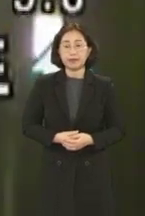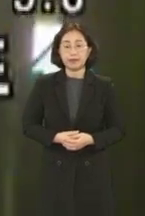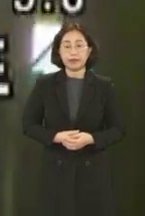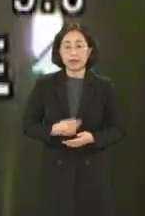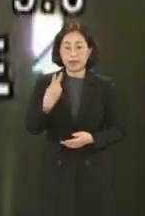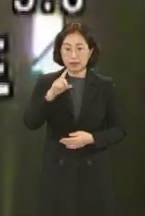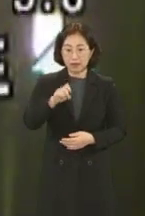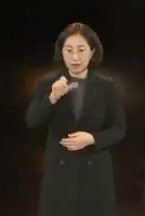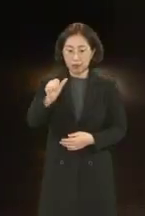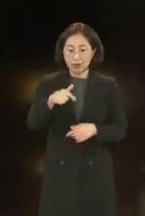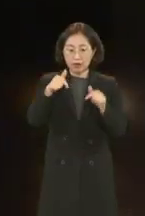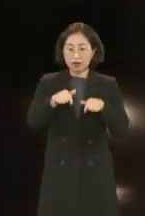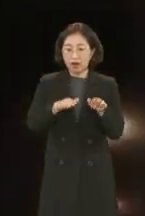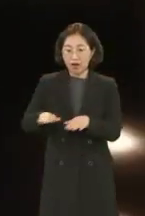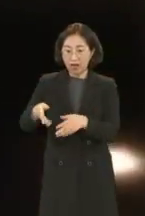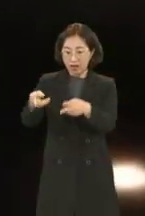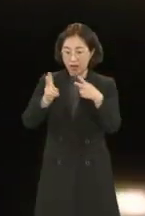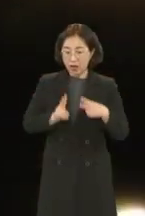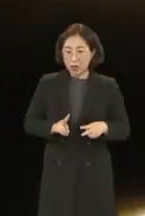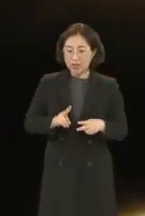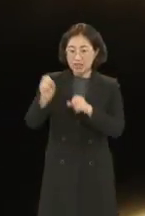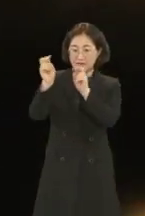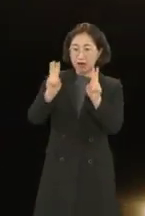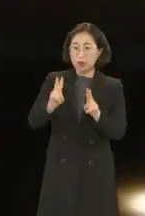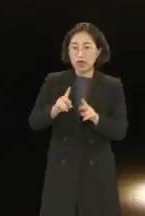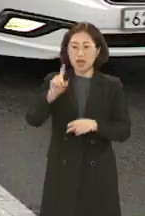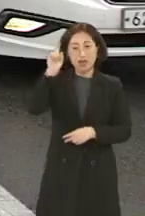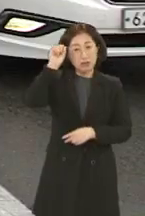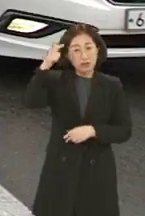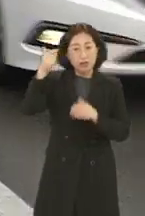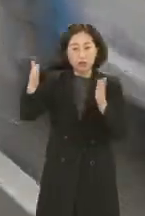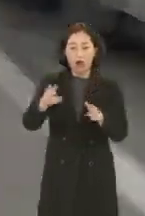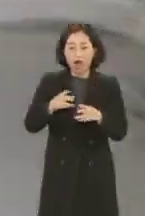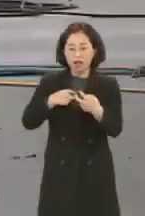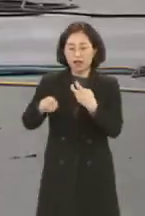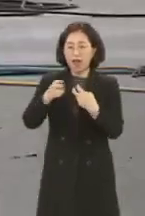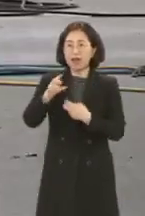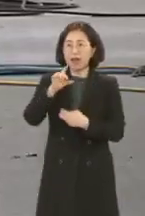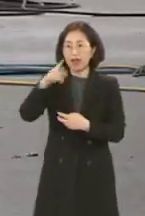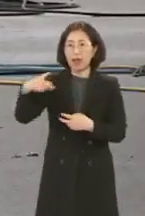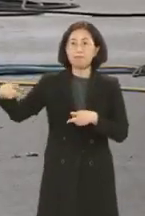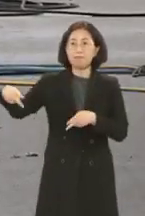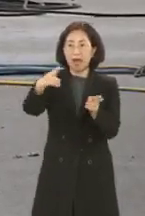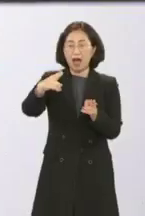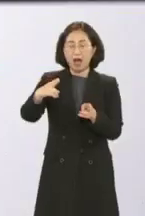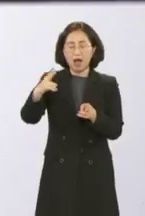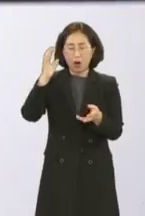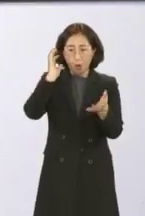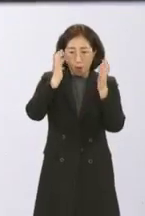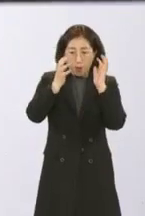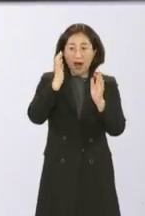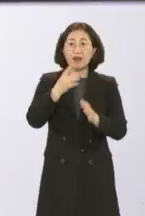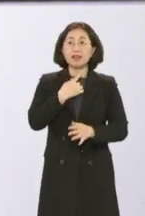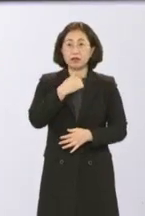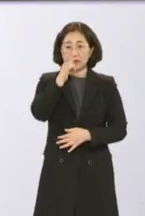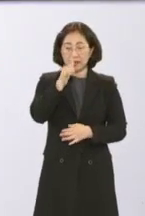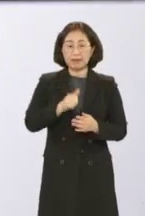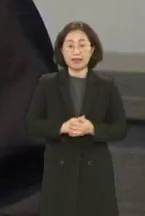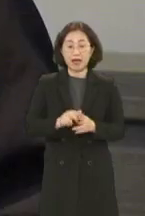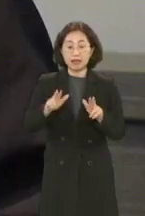지난 2015년 서해대교는 낙뢰로 16일간 차량이 통제돼 대혼란이 벌어졌습니다. 현재